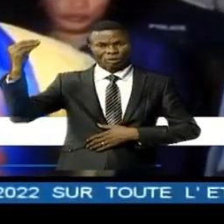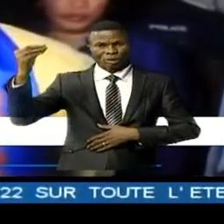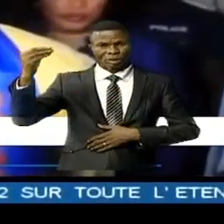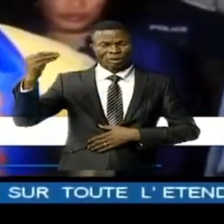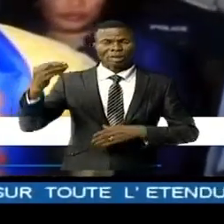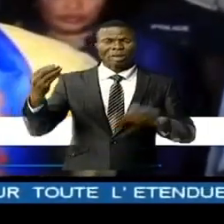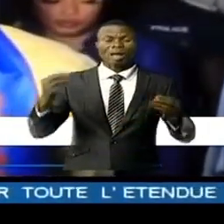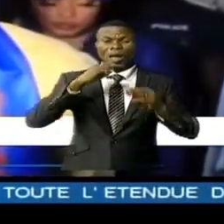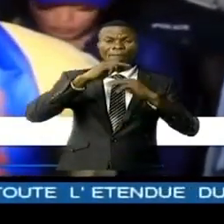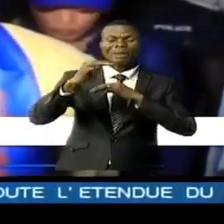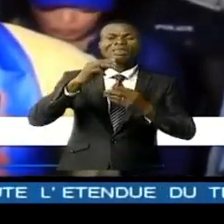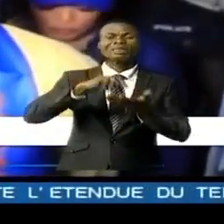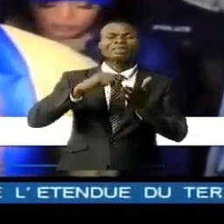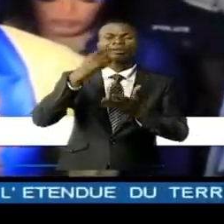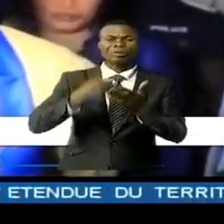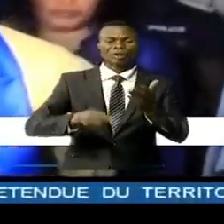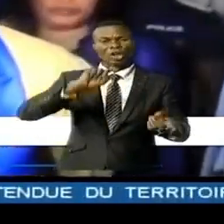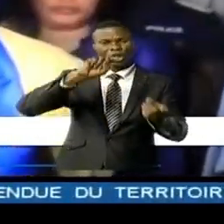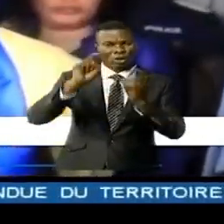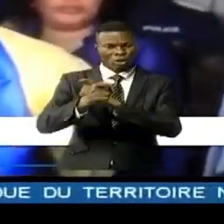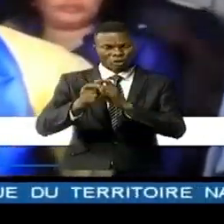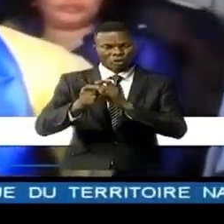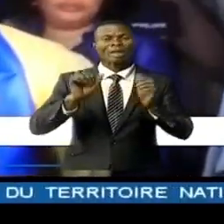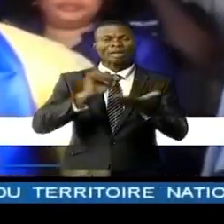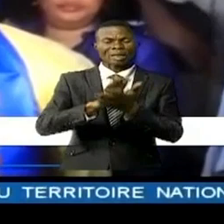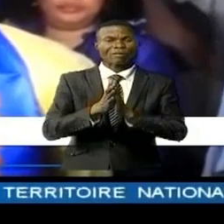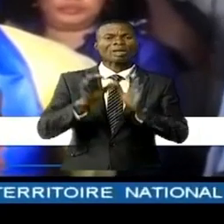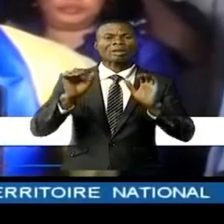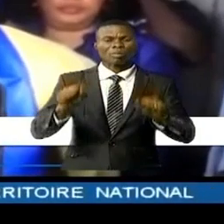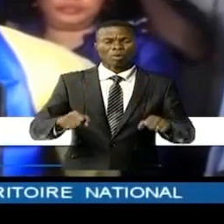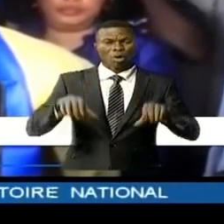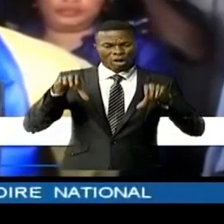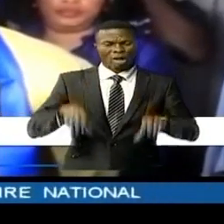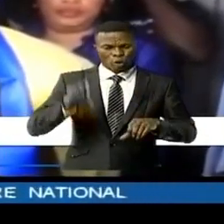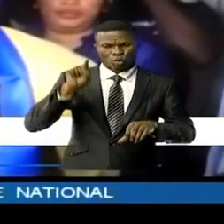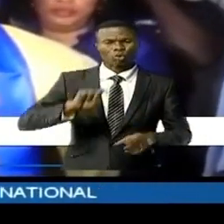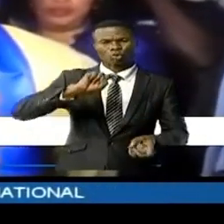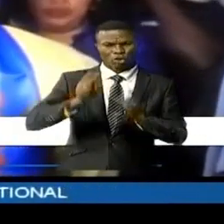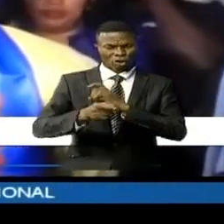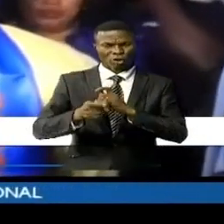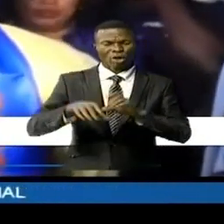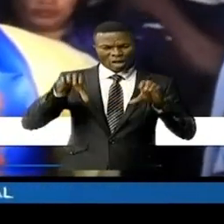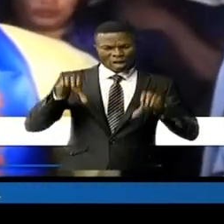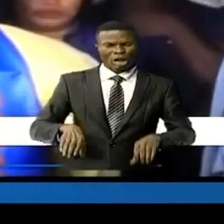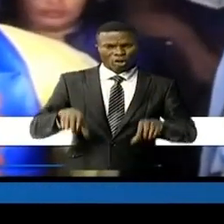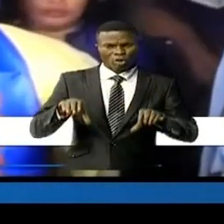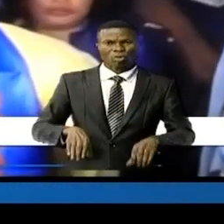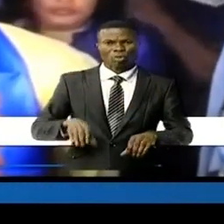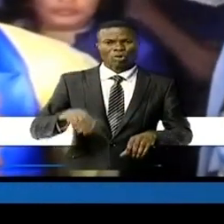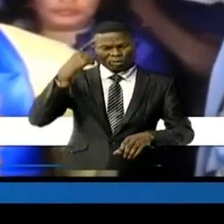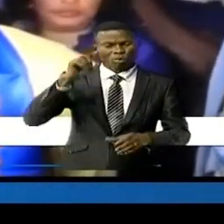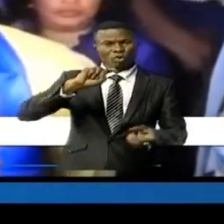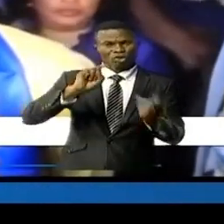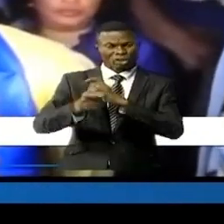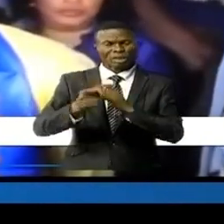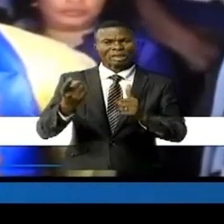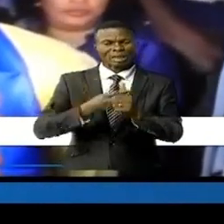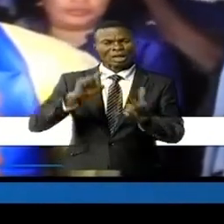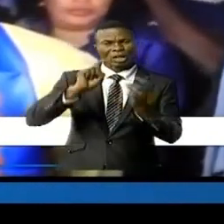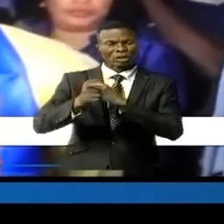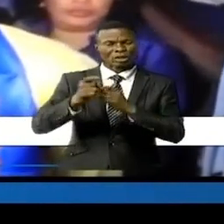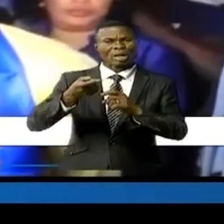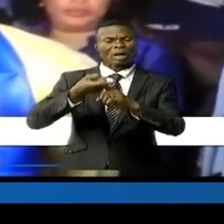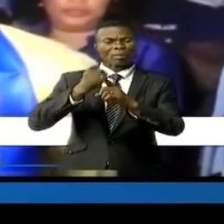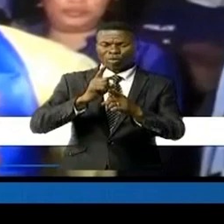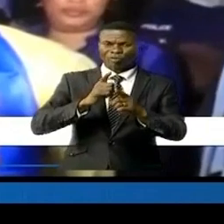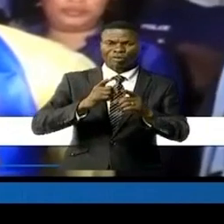c'est quoi ces messages c'est que le changement est possible de commo doit changer et le corbeau pour qu'il change ses songes malin mais dépend